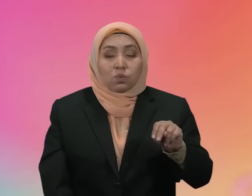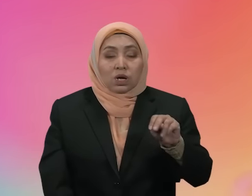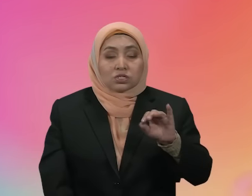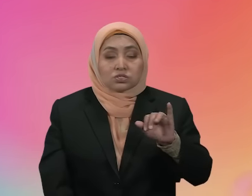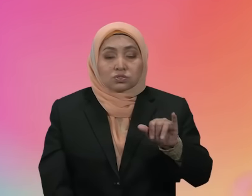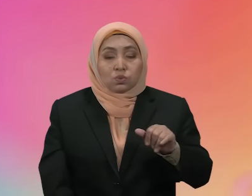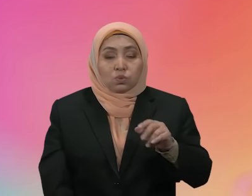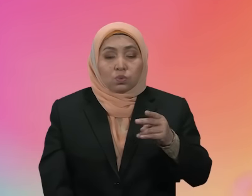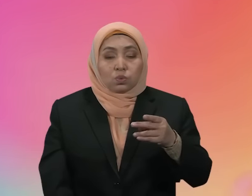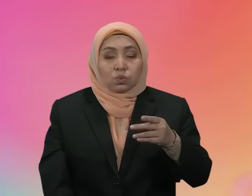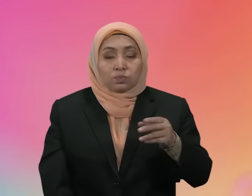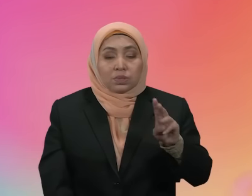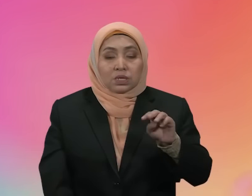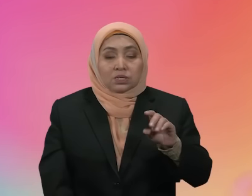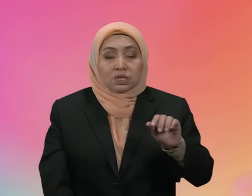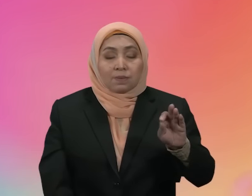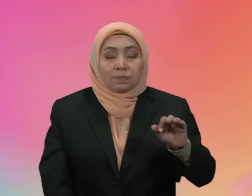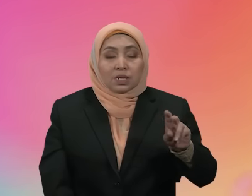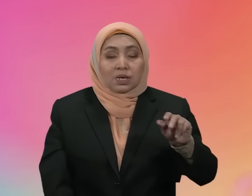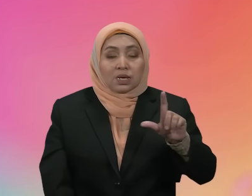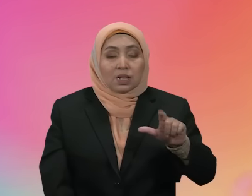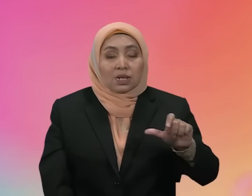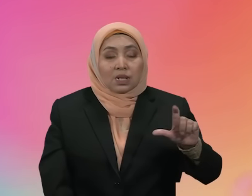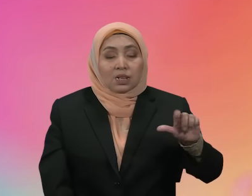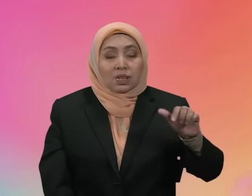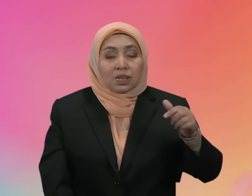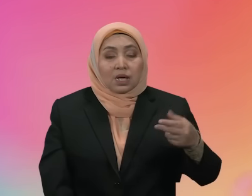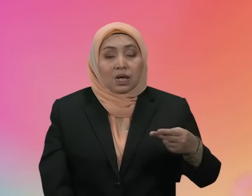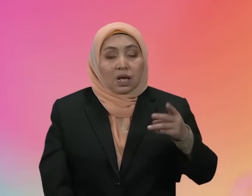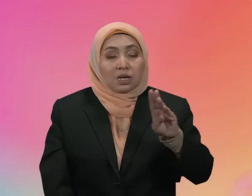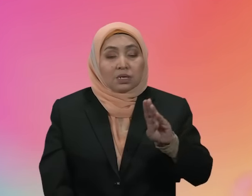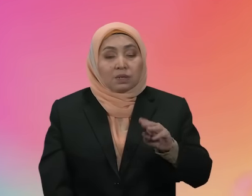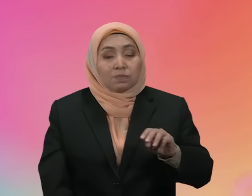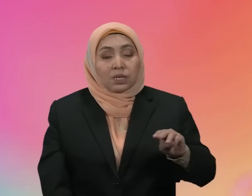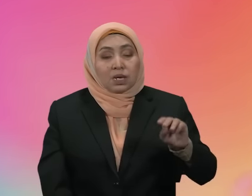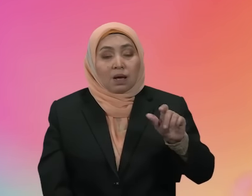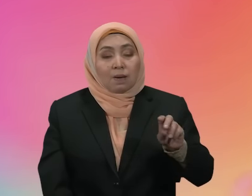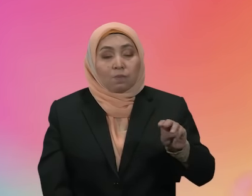وجاهدوا في سبيل الله